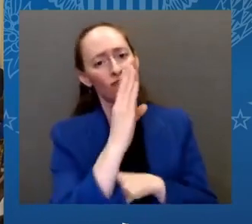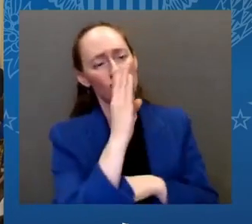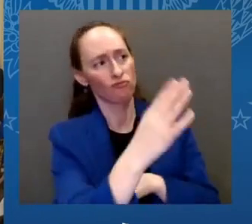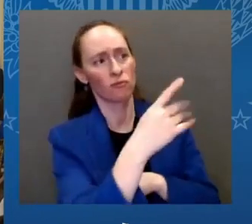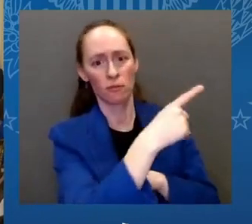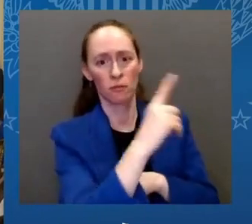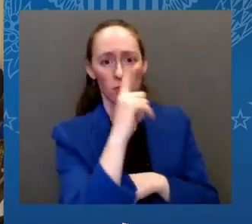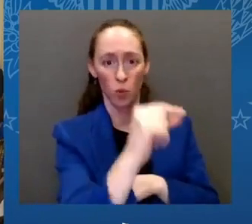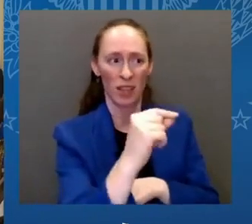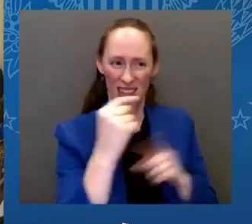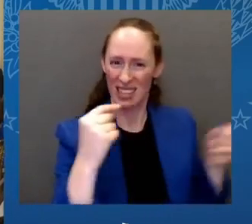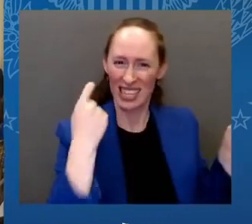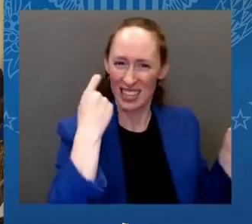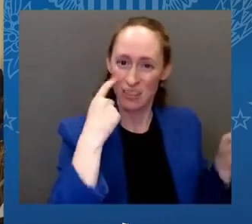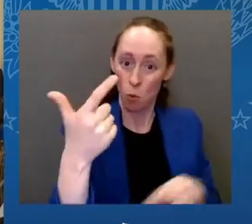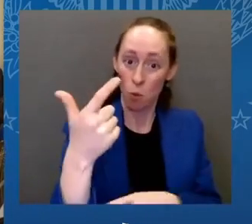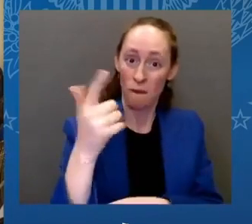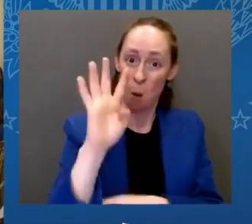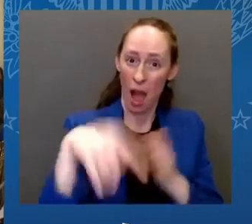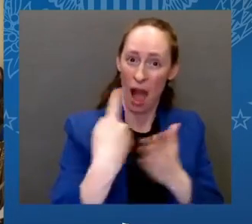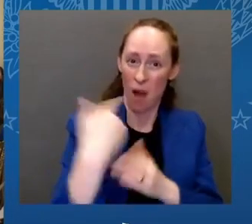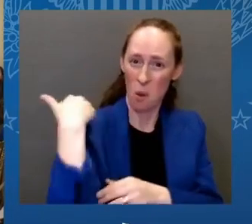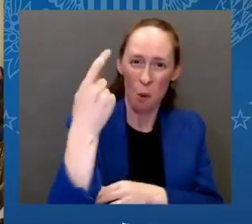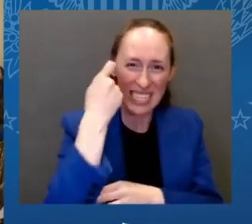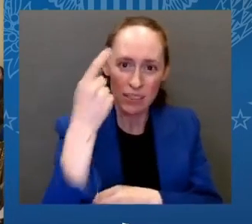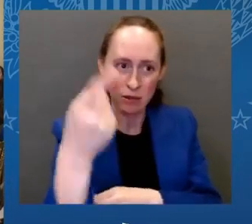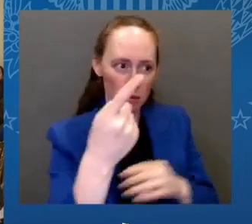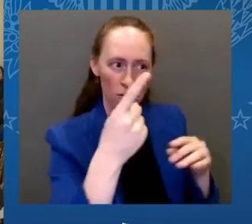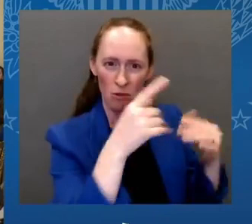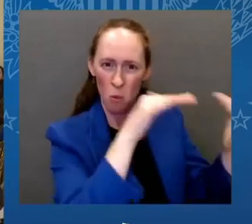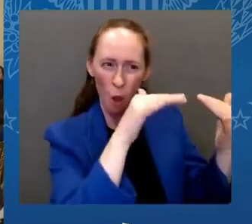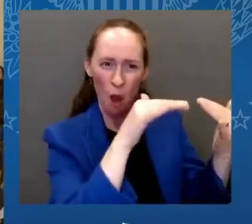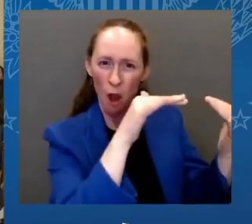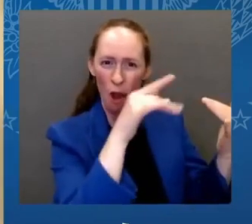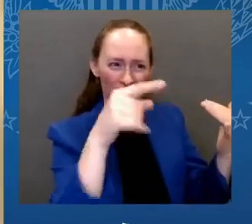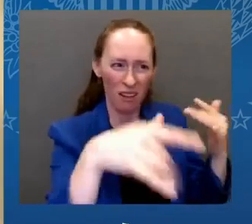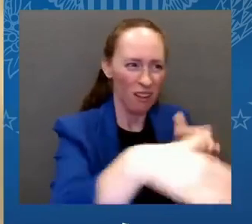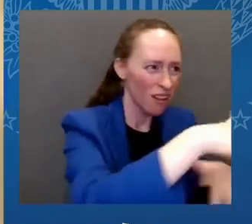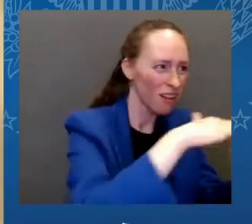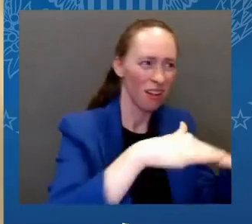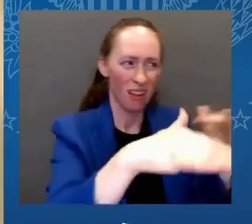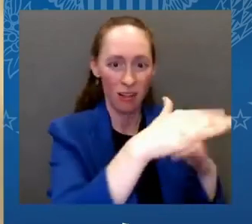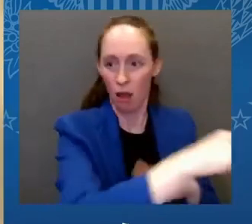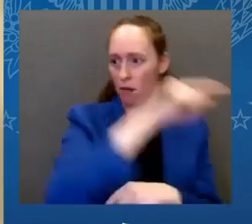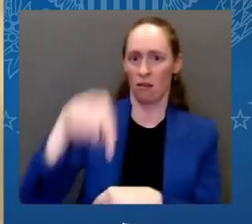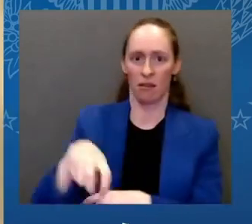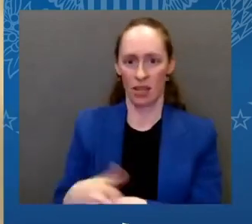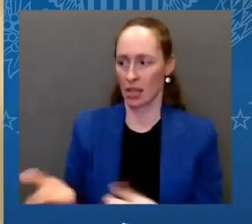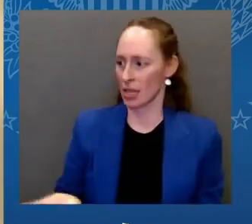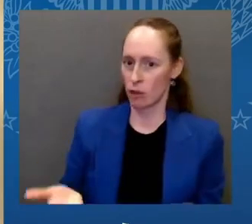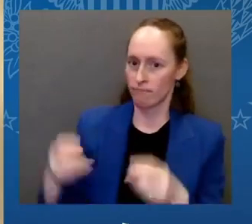назад ви були на передовій, коли артилерію було чути, а зараз ви стоїте поруч із президентом Байденом.